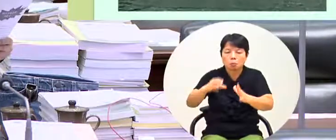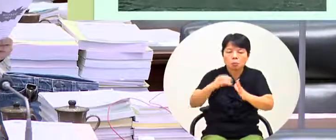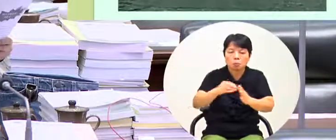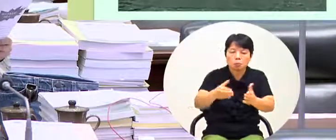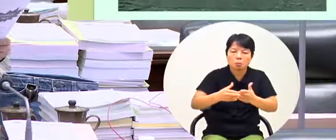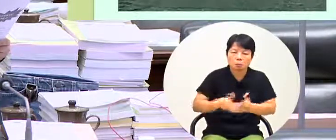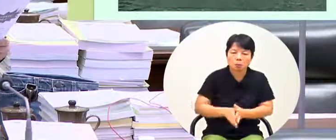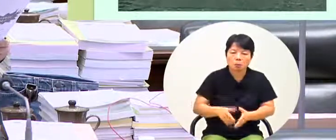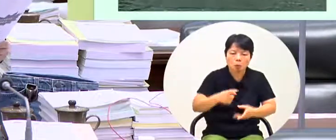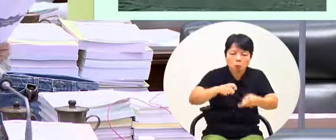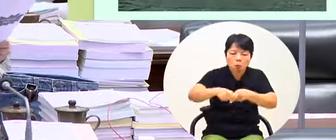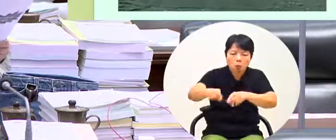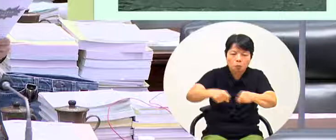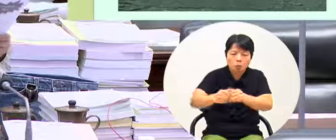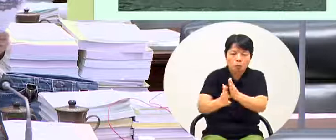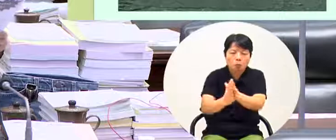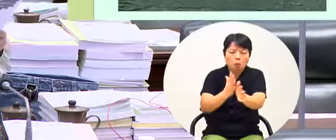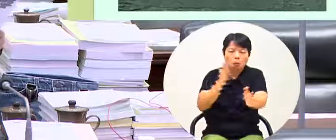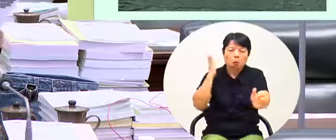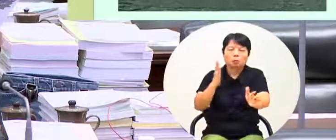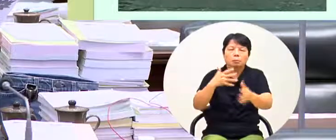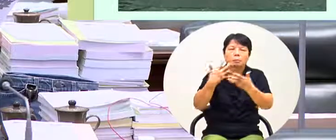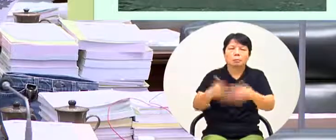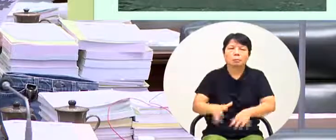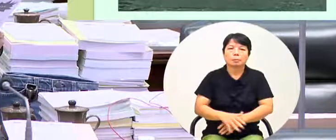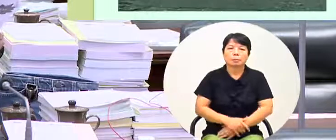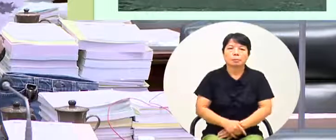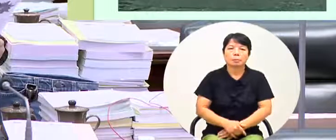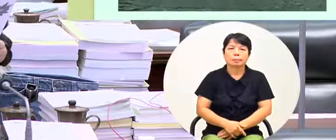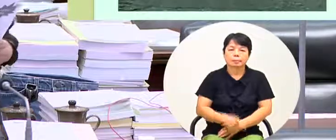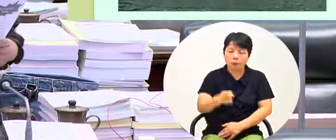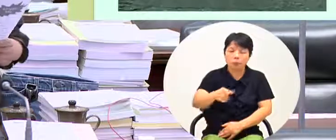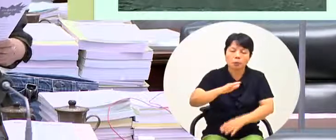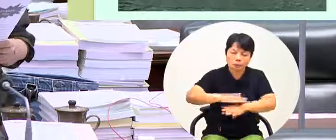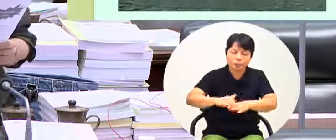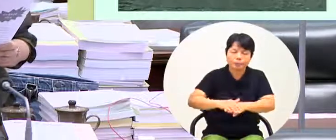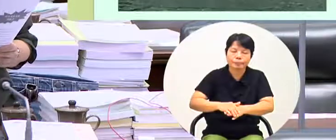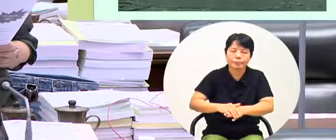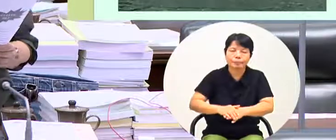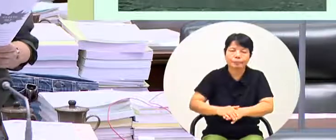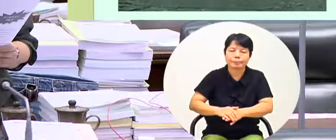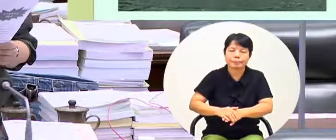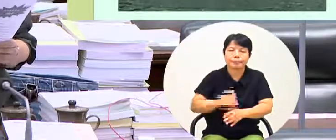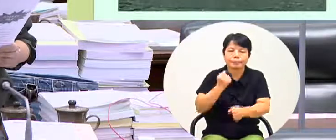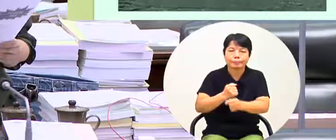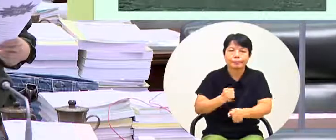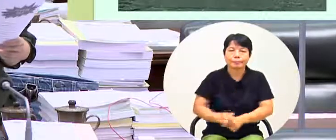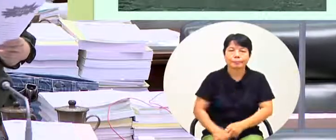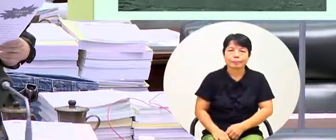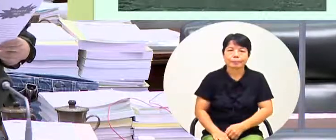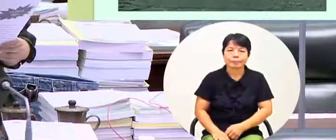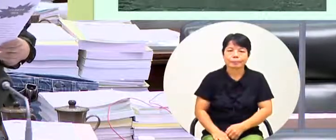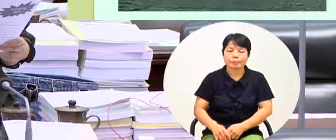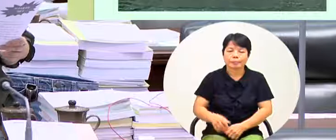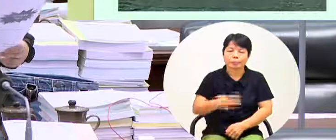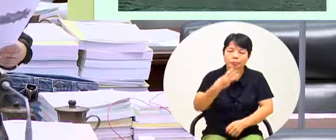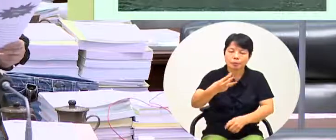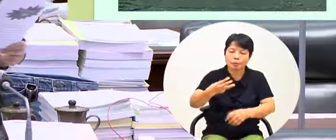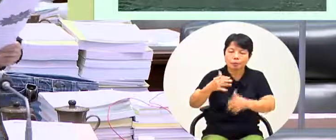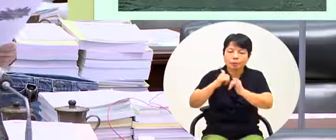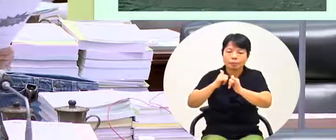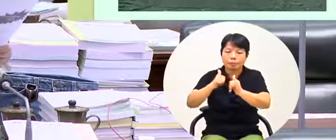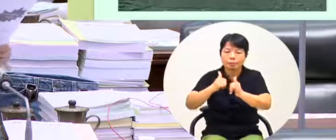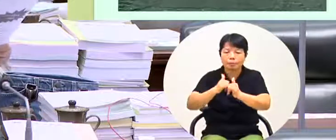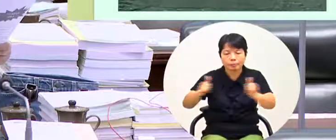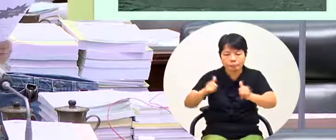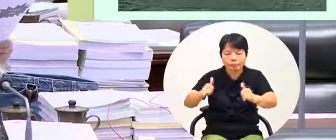多了，这个也是会排到的，可是呢变成了我们三民西这边的路面变成是比较后面的